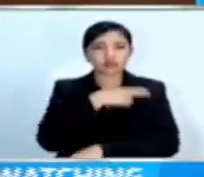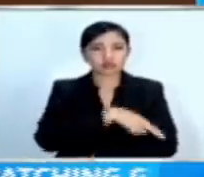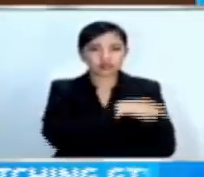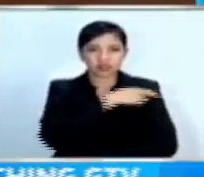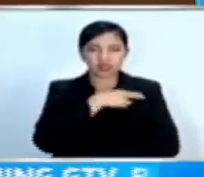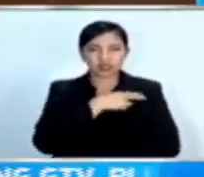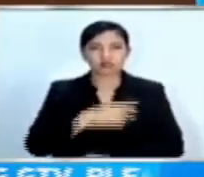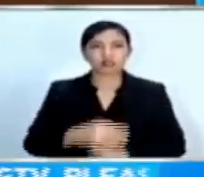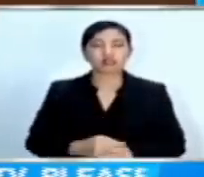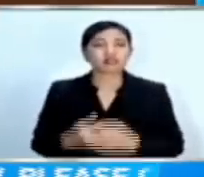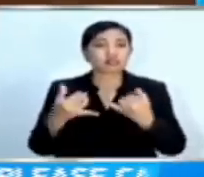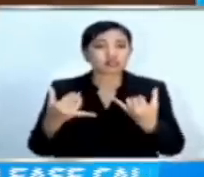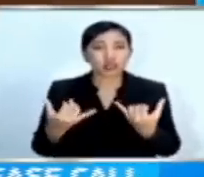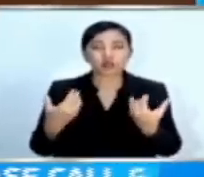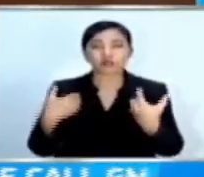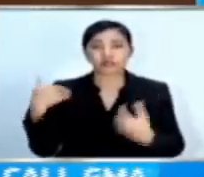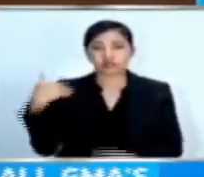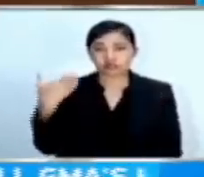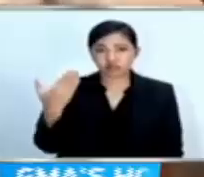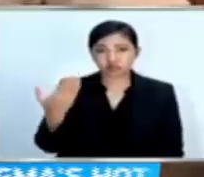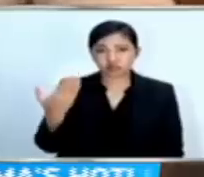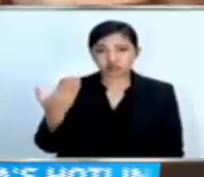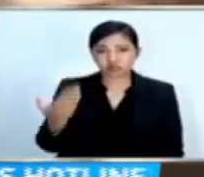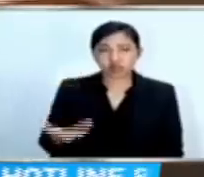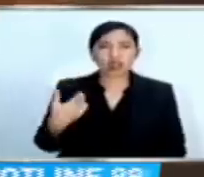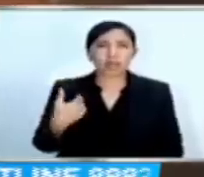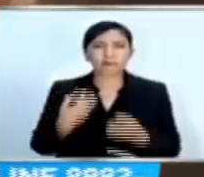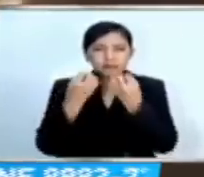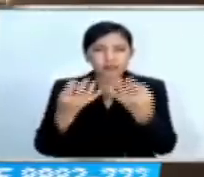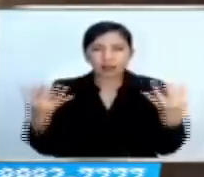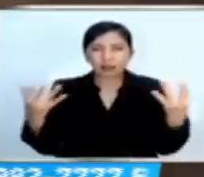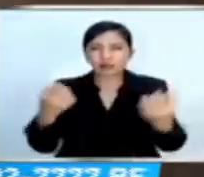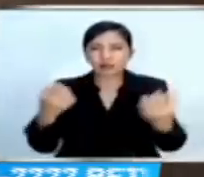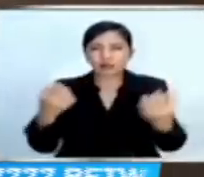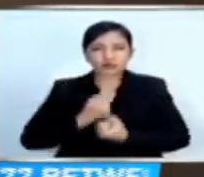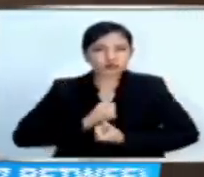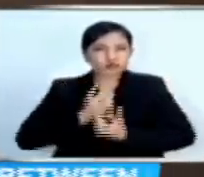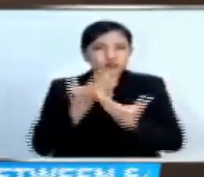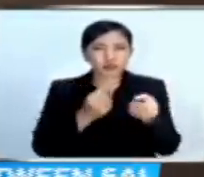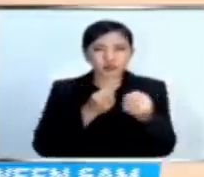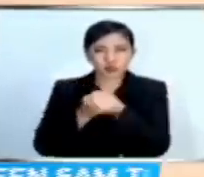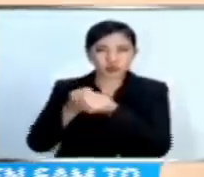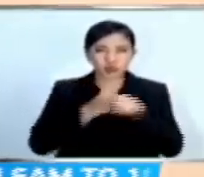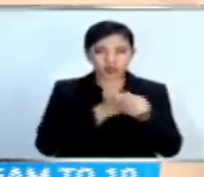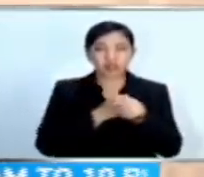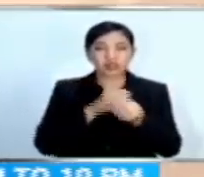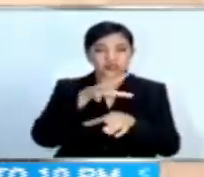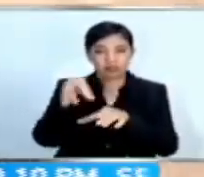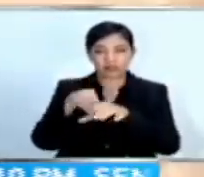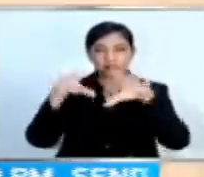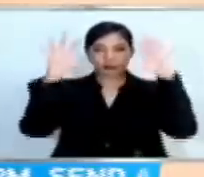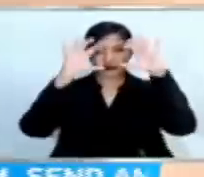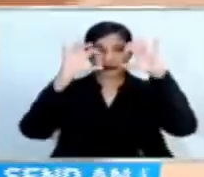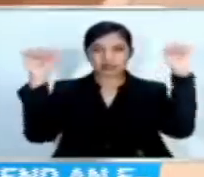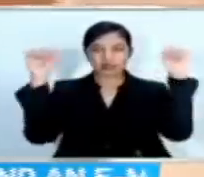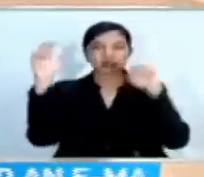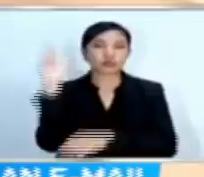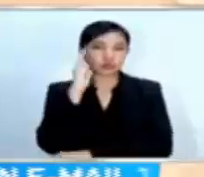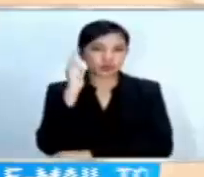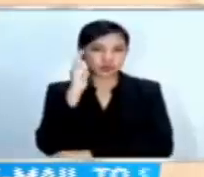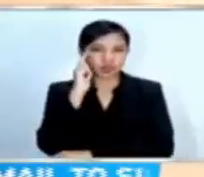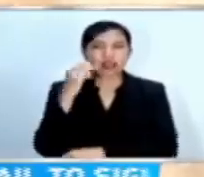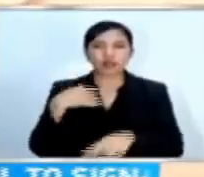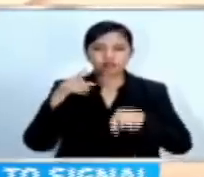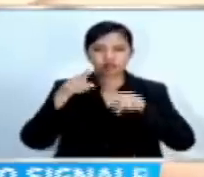pakikiramay. Kabilang na si Pangulong Rodrigo Duterte. Panahon daw ngayon para isantabi ang mga pagkakaiba para sa isang leader na ibinigay